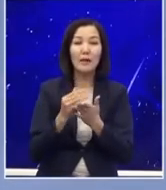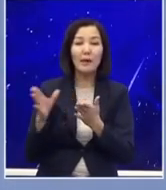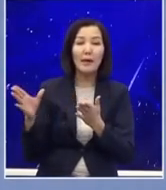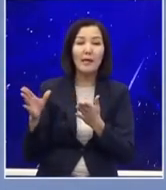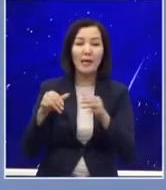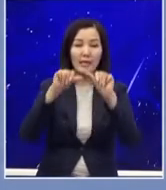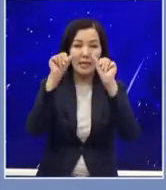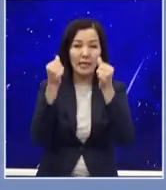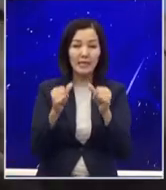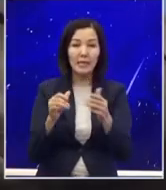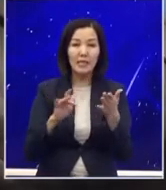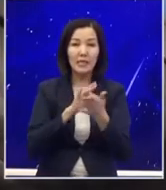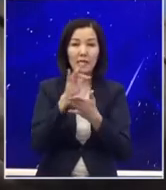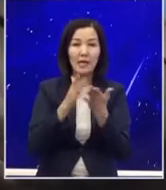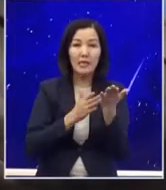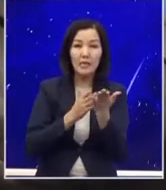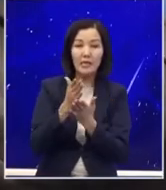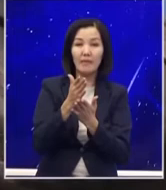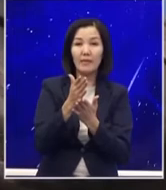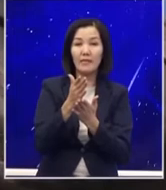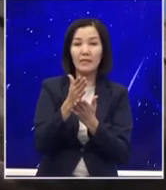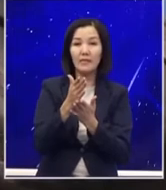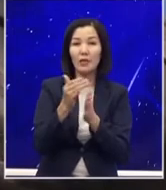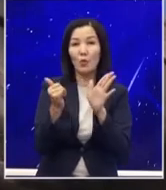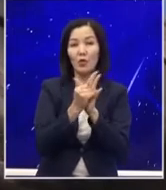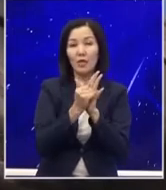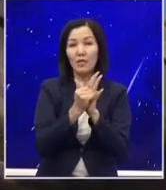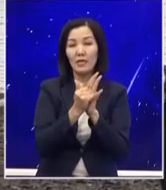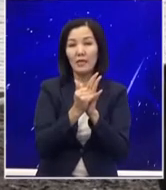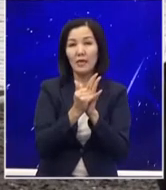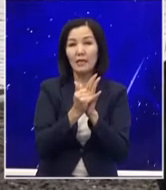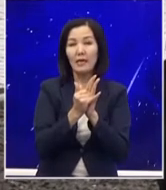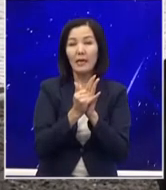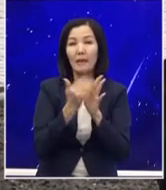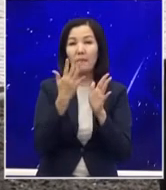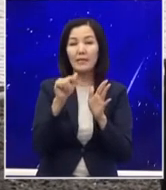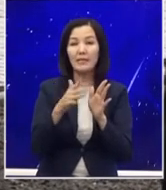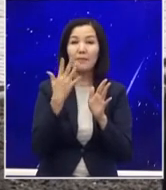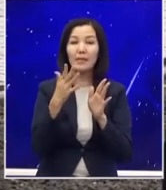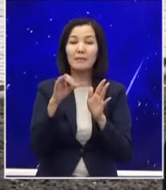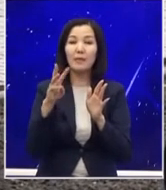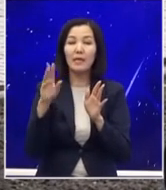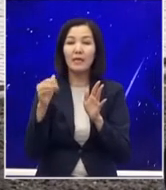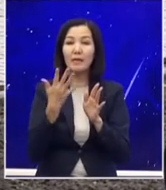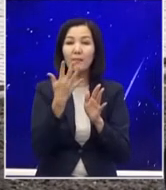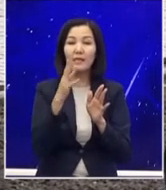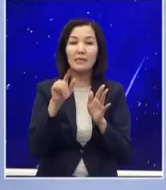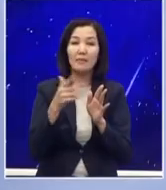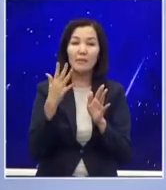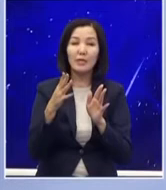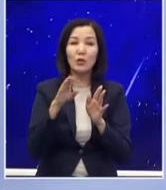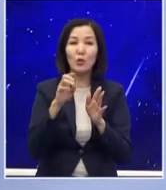ескерткіші аудан кіреберісінде қасқайып тұр. Еңселі тұғыры 8, мүсіні 5.5 метр. 5.5 тонна қоладан